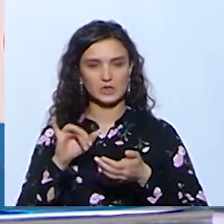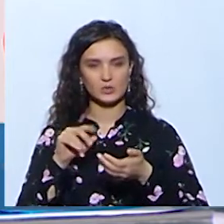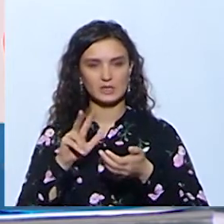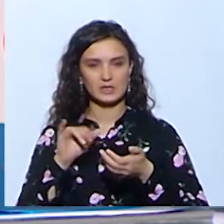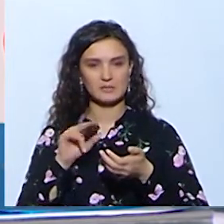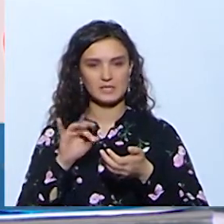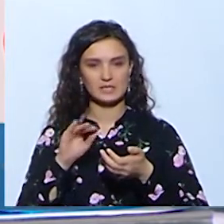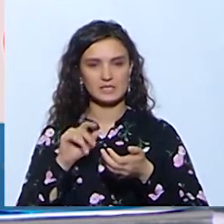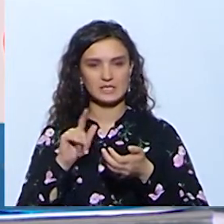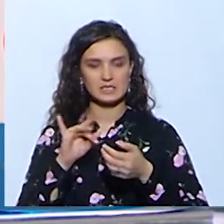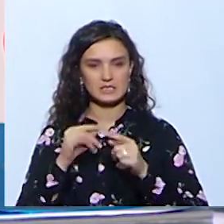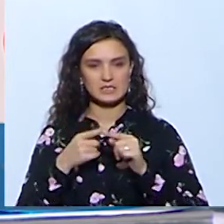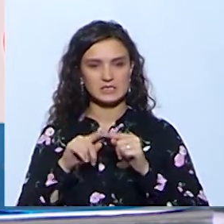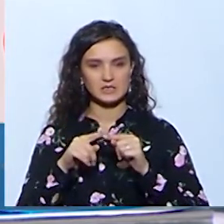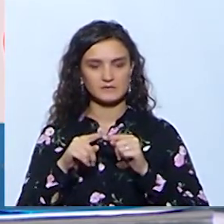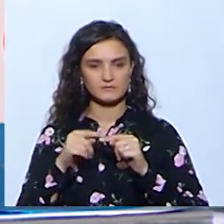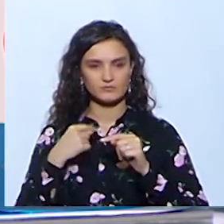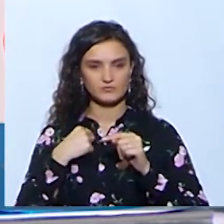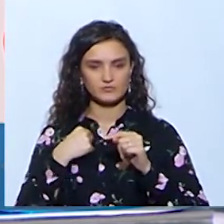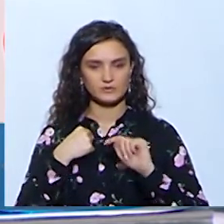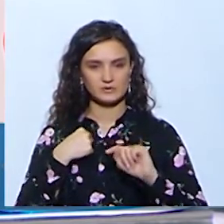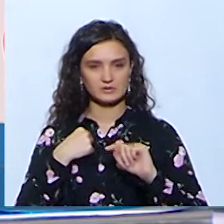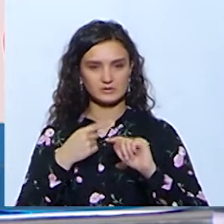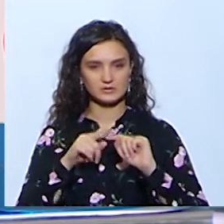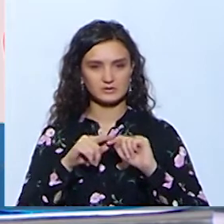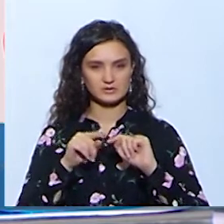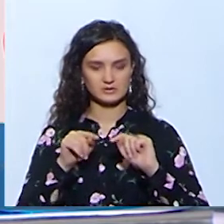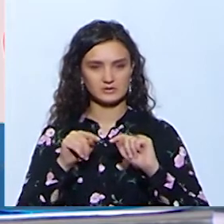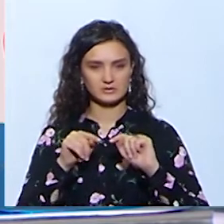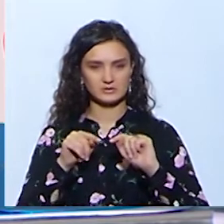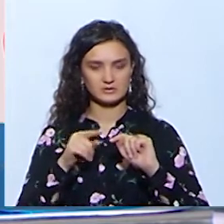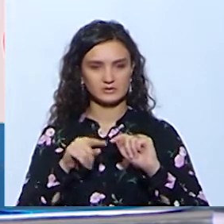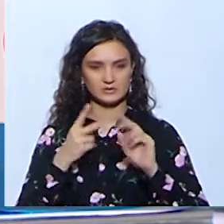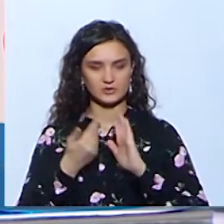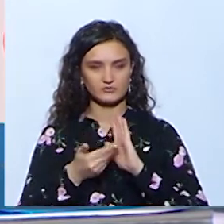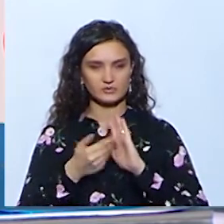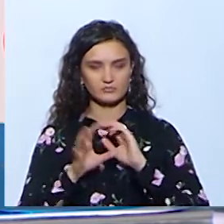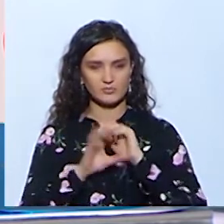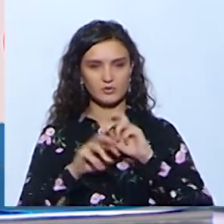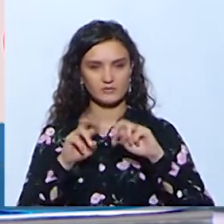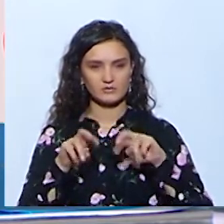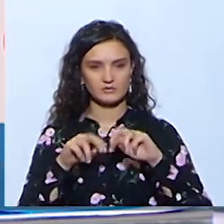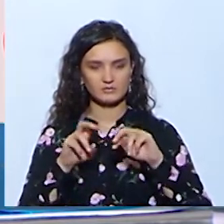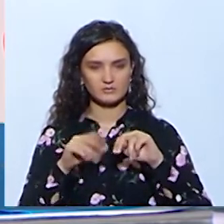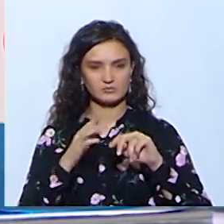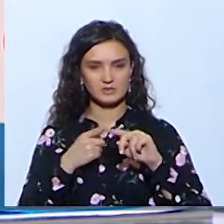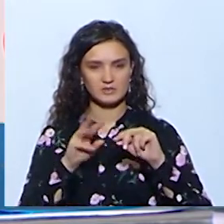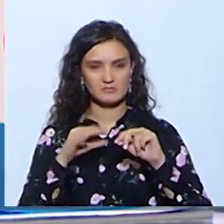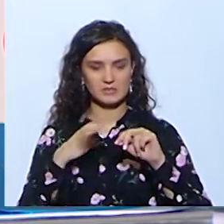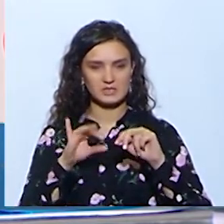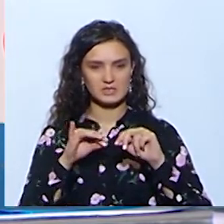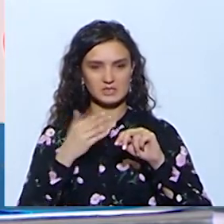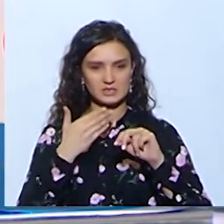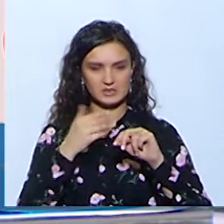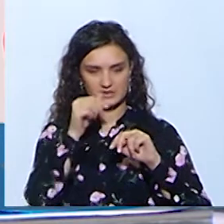ძალიან მნიშვნელოვანია. ანუ ჩვენ განვიხილებით არტერიული ჰიპერტენზიის თვალსაზრისით, ესა ჩვენა ბოლო კვლევა, რომელიც მაისის თვეში, ეგრეთ